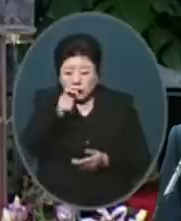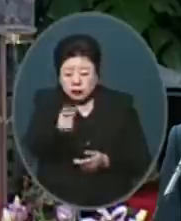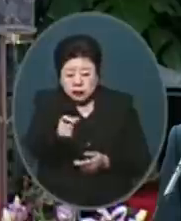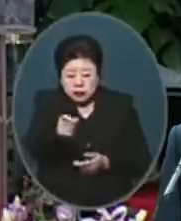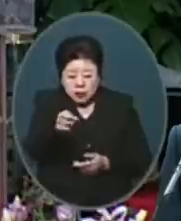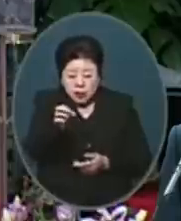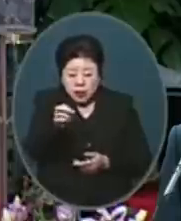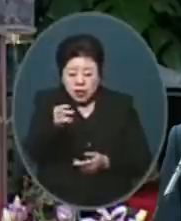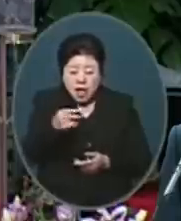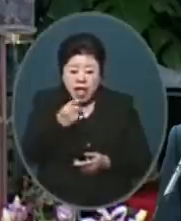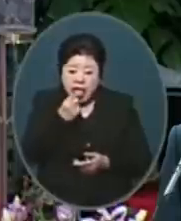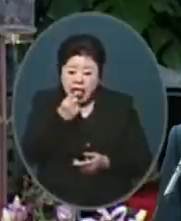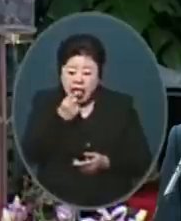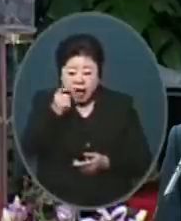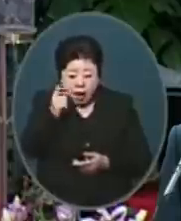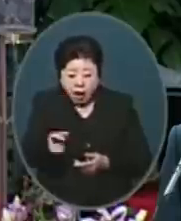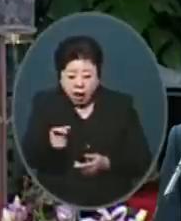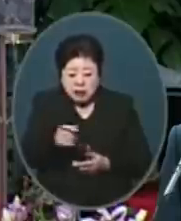굳어졌습니다.